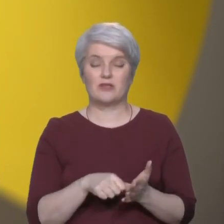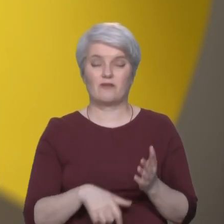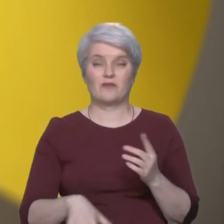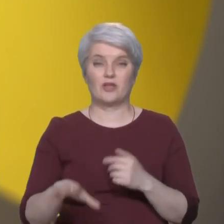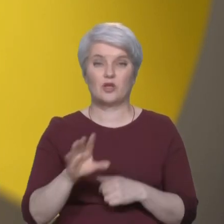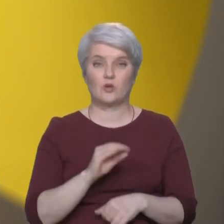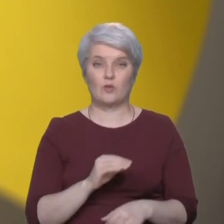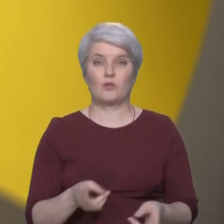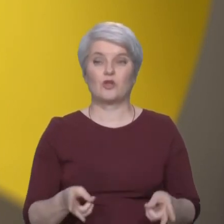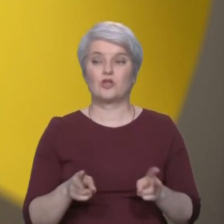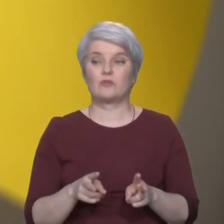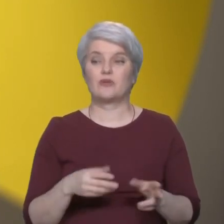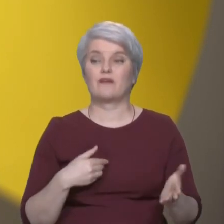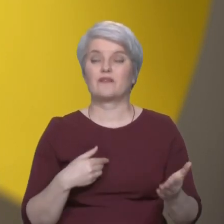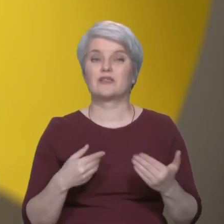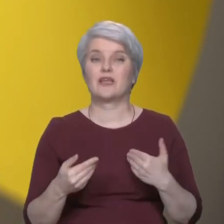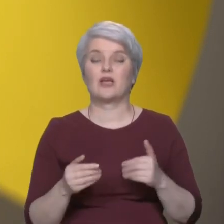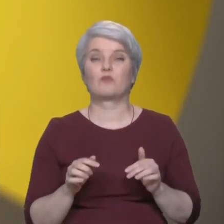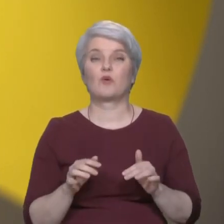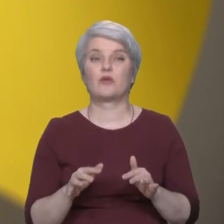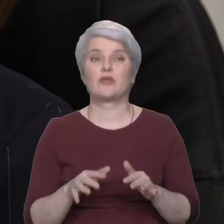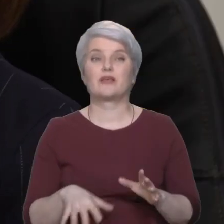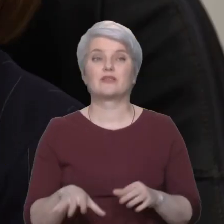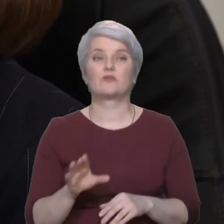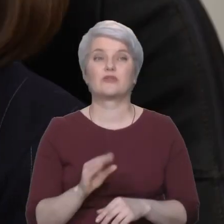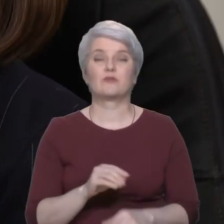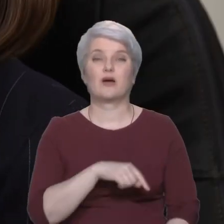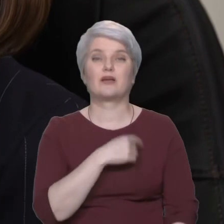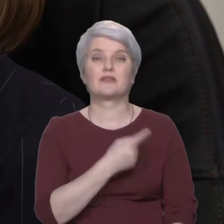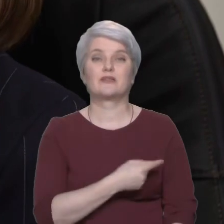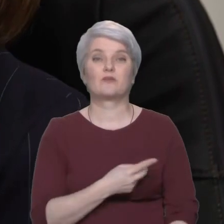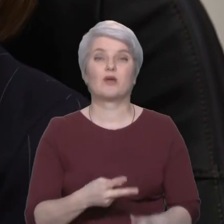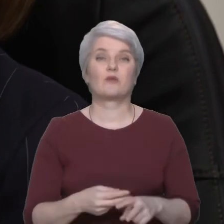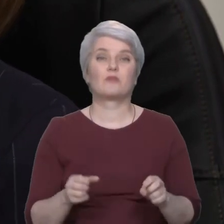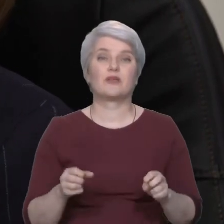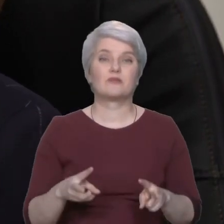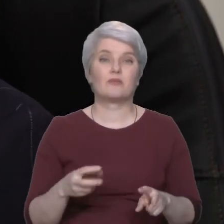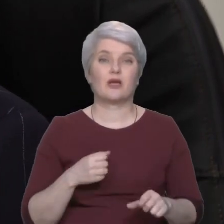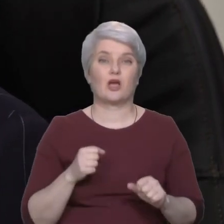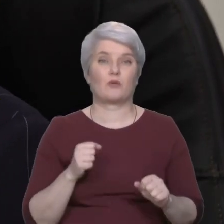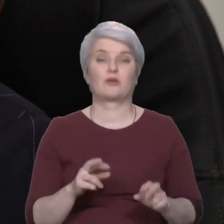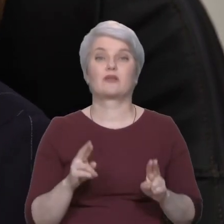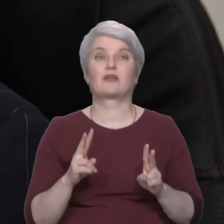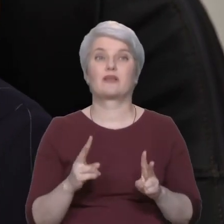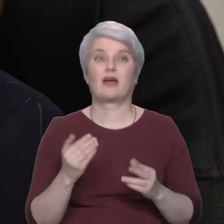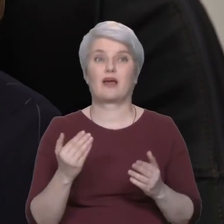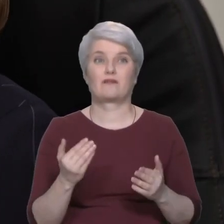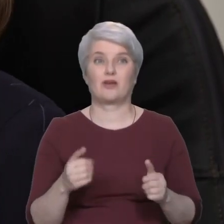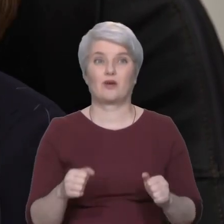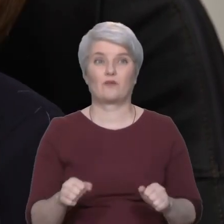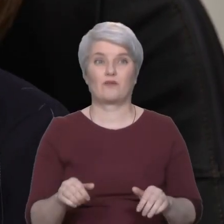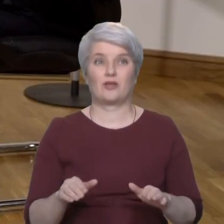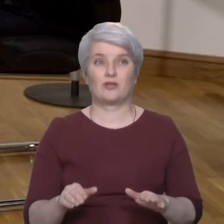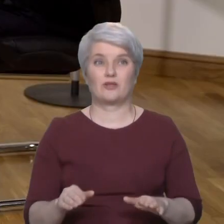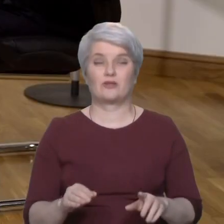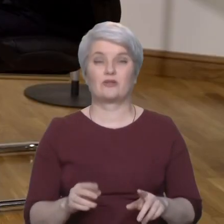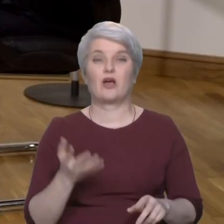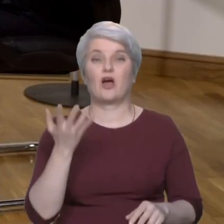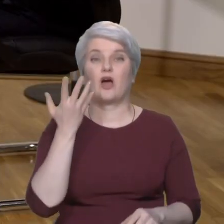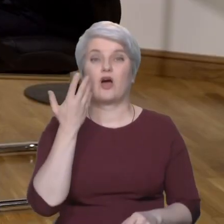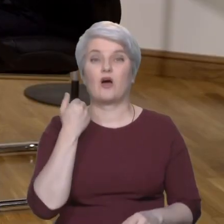у взаємодії з усіма силами безпеки і оборони. Як ви ухвалюєте рішення, коли залишати місто? Коли вже неможливо